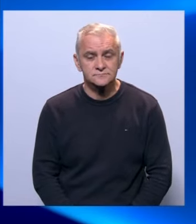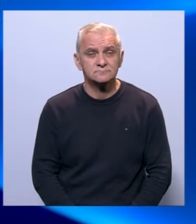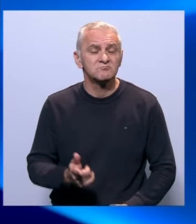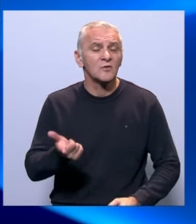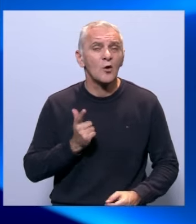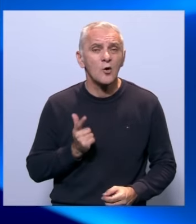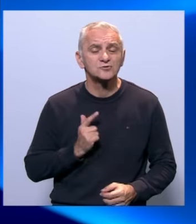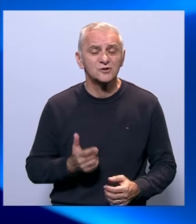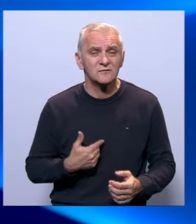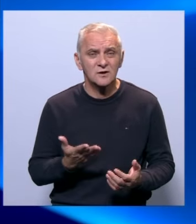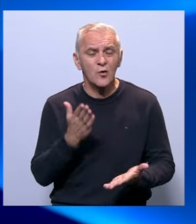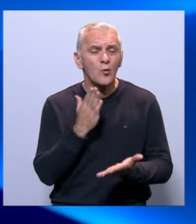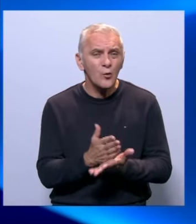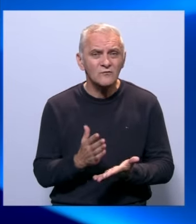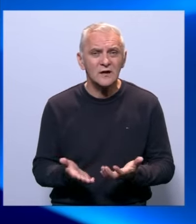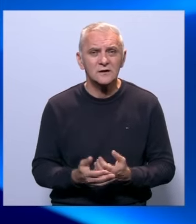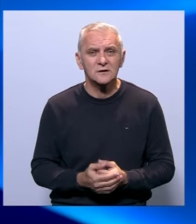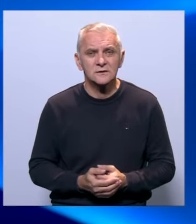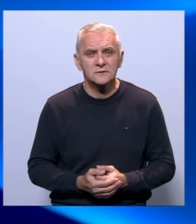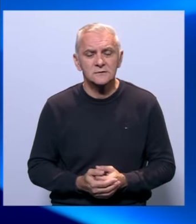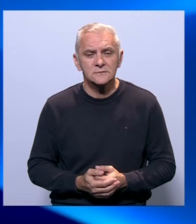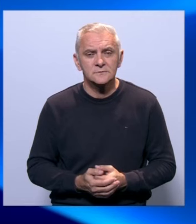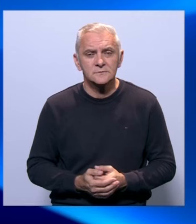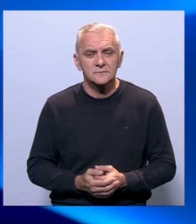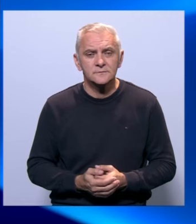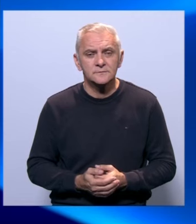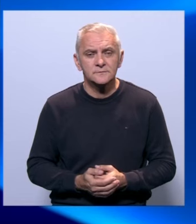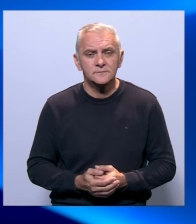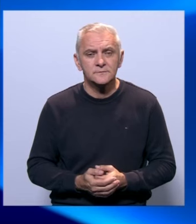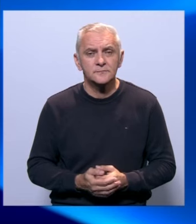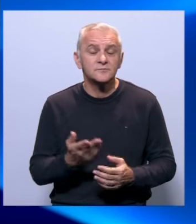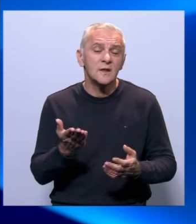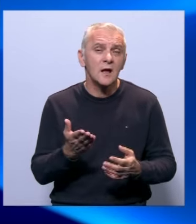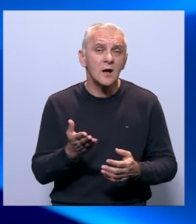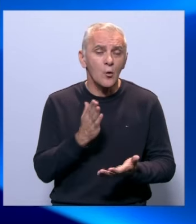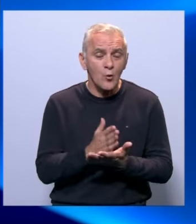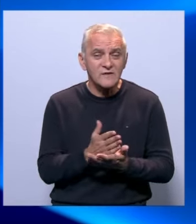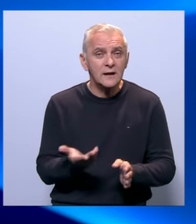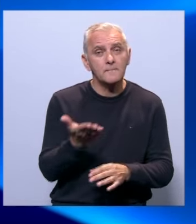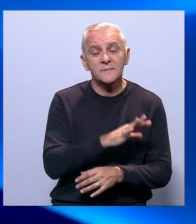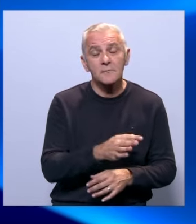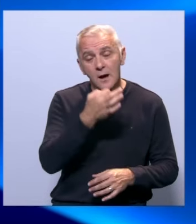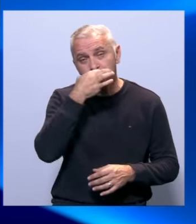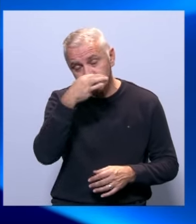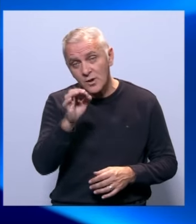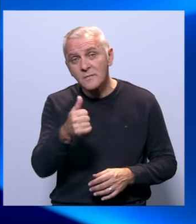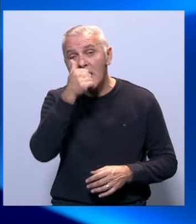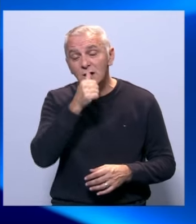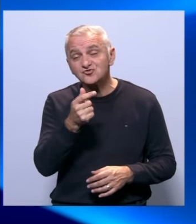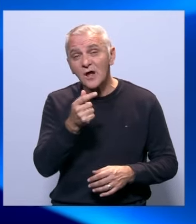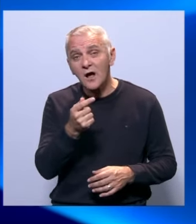Očekivanja su uvijek prema boljem, a šta će donijeti vrijeme, to